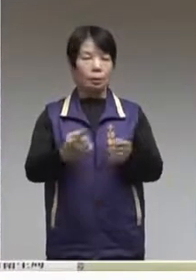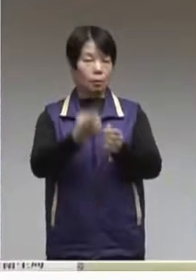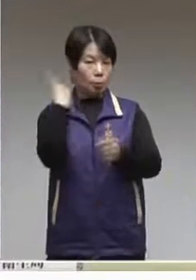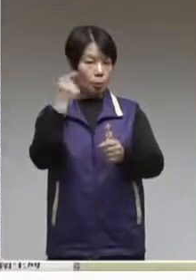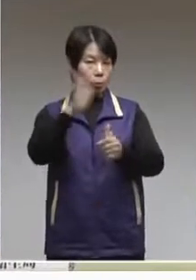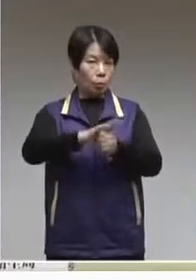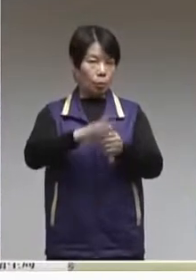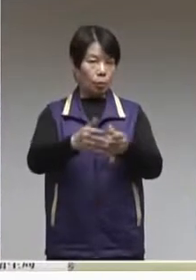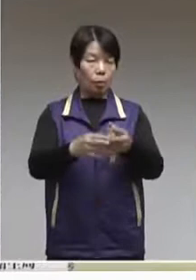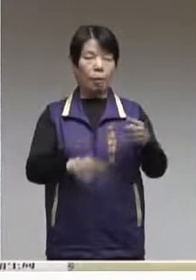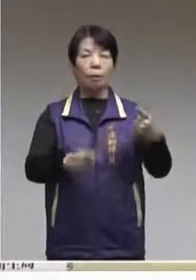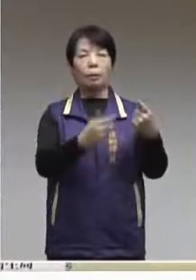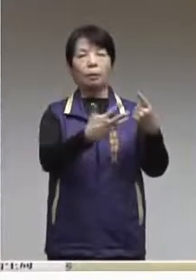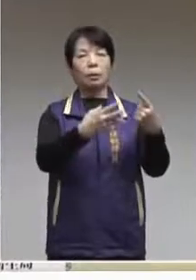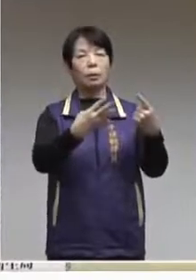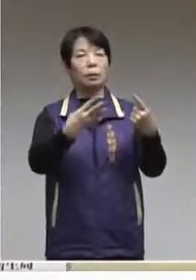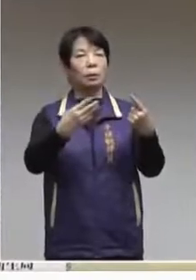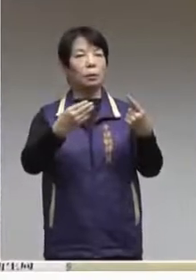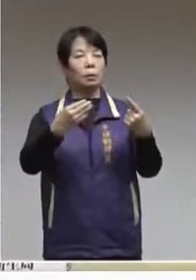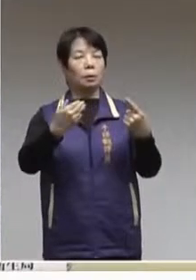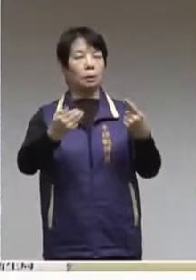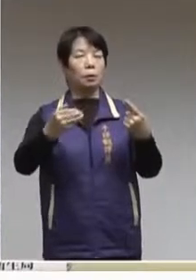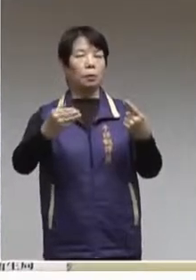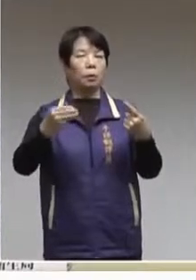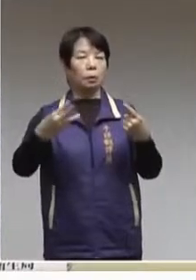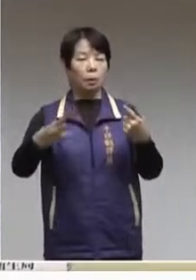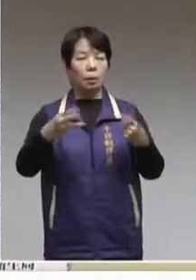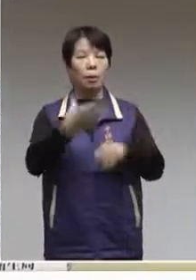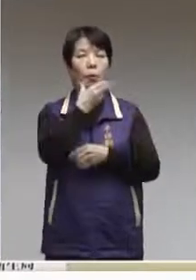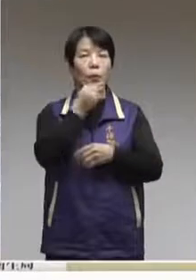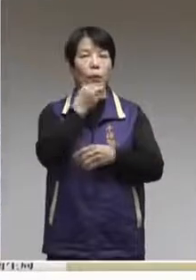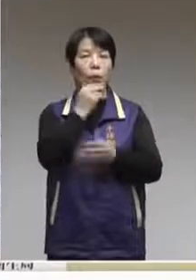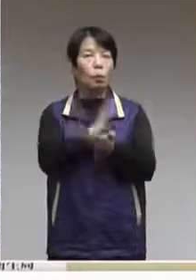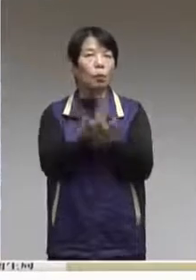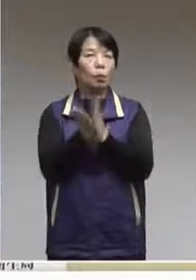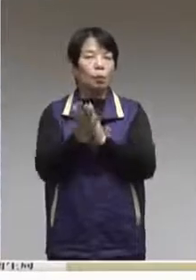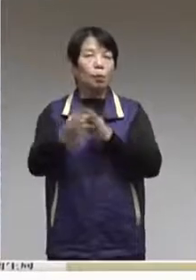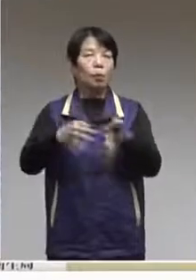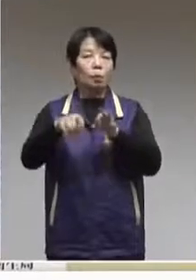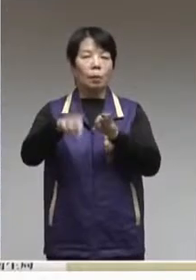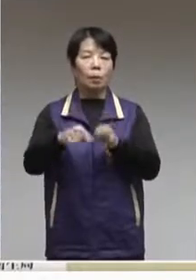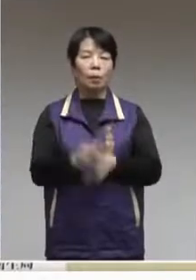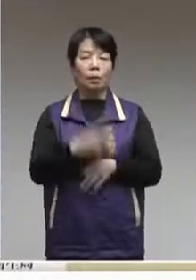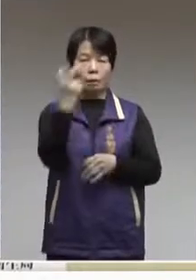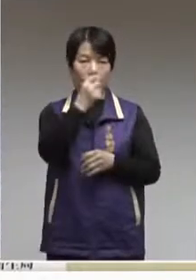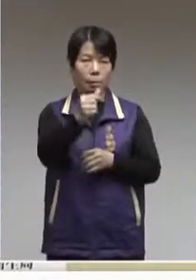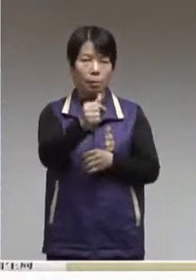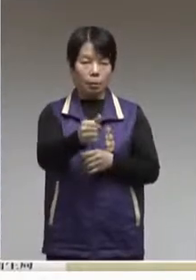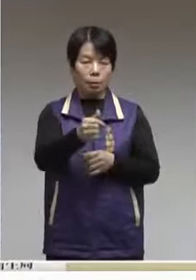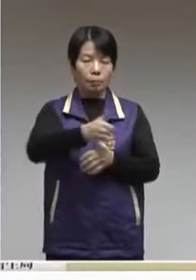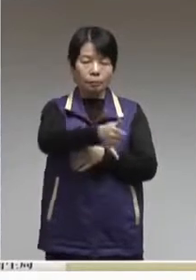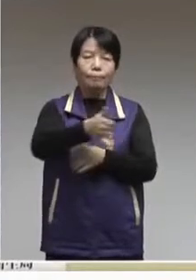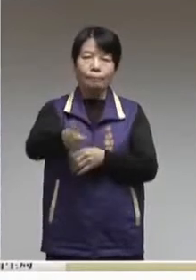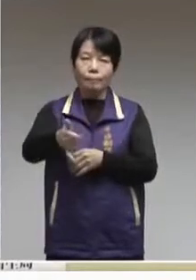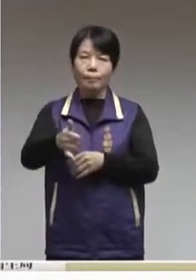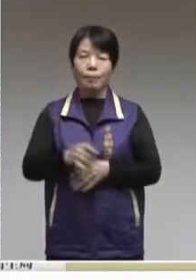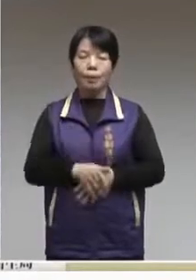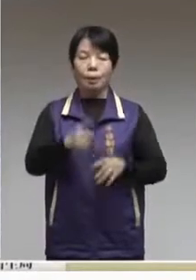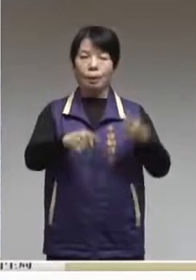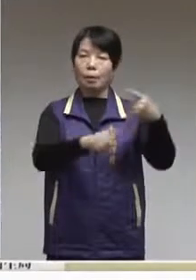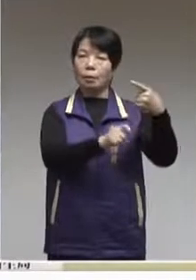按18493也就是福利社杂货店的这位确诊个案的一个足迹，他